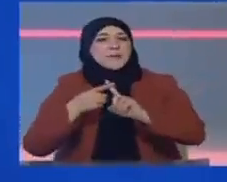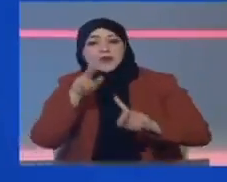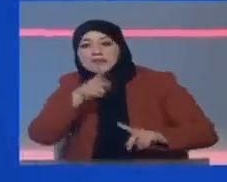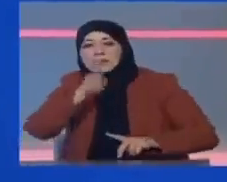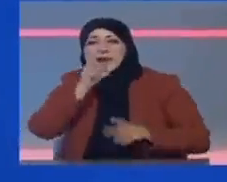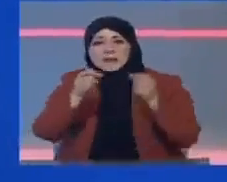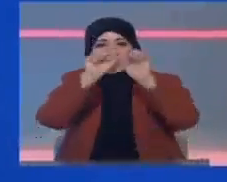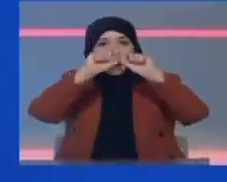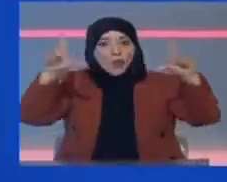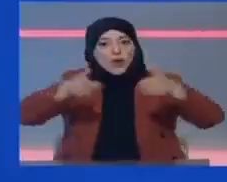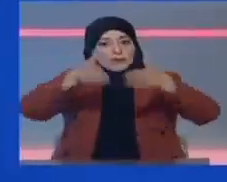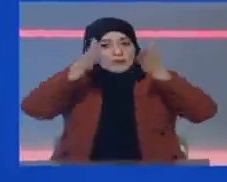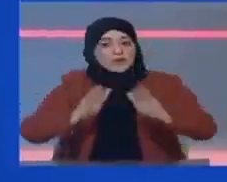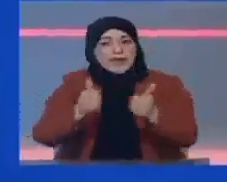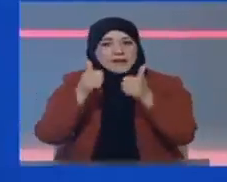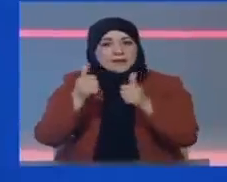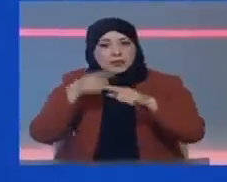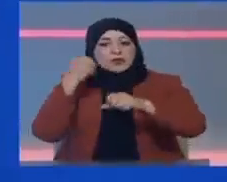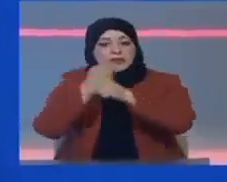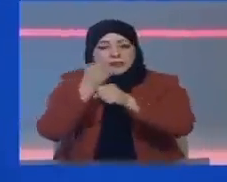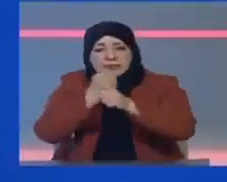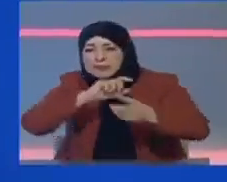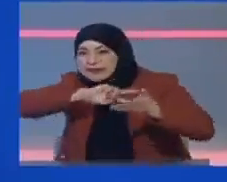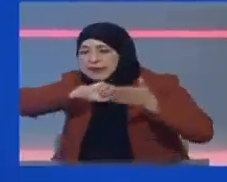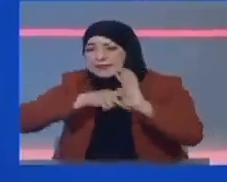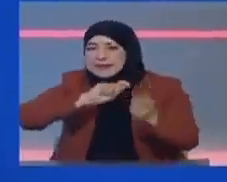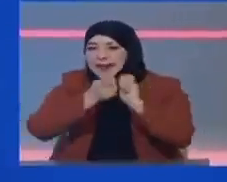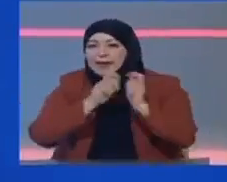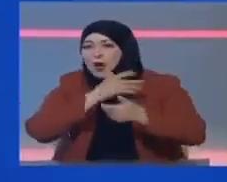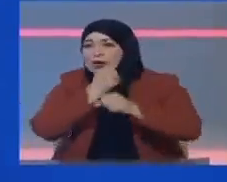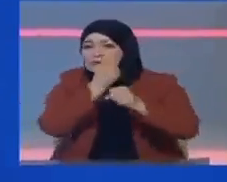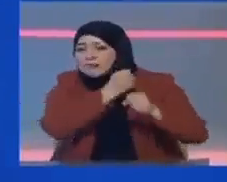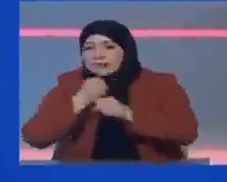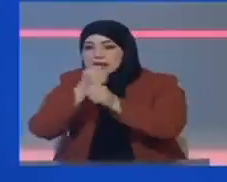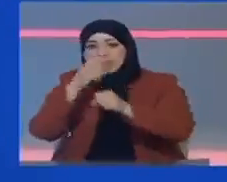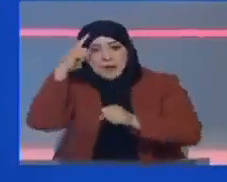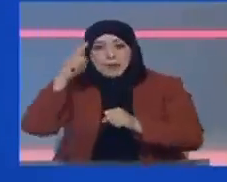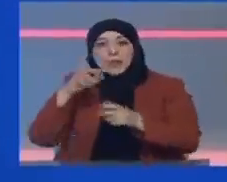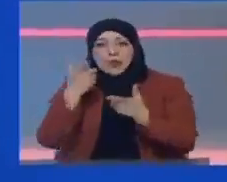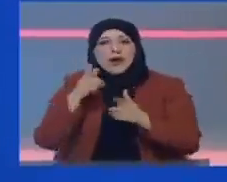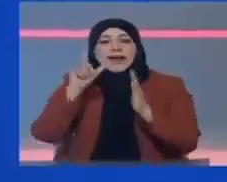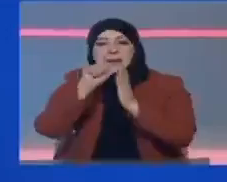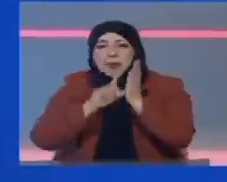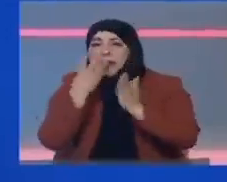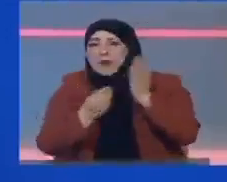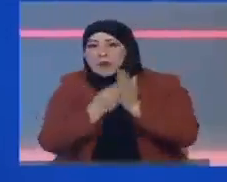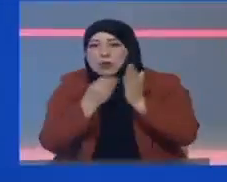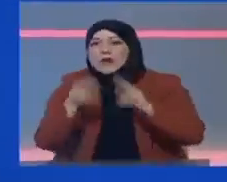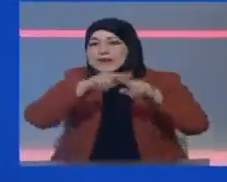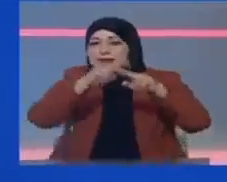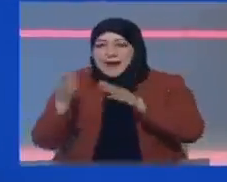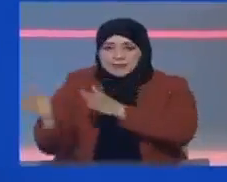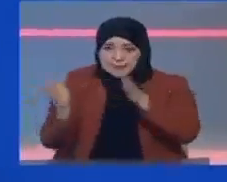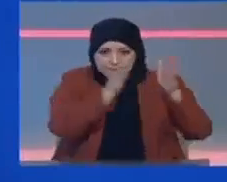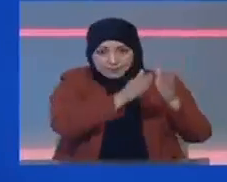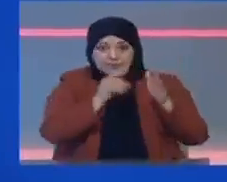الدقه وتغيير تلقى العمل من اجل تفادي النقائص التي تم تنزيلها وفي